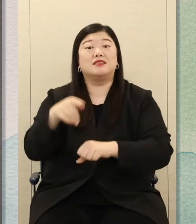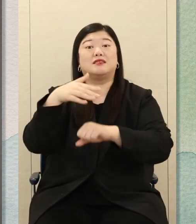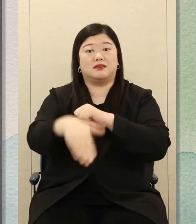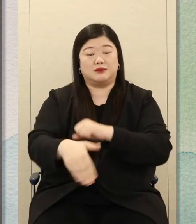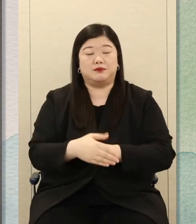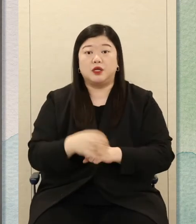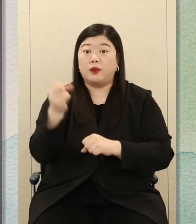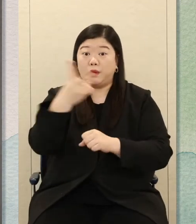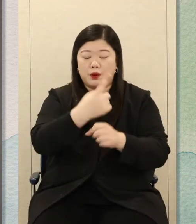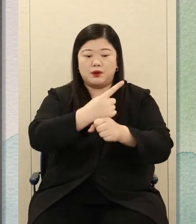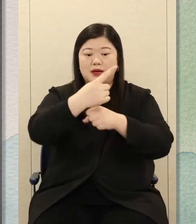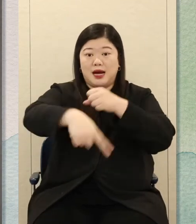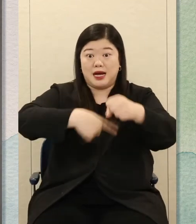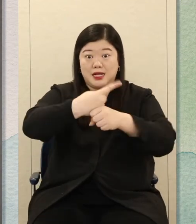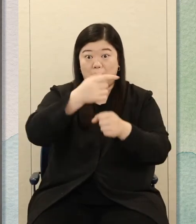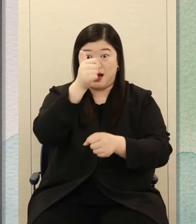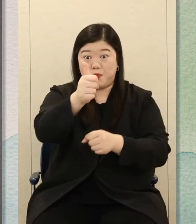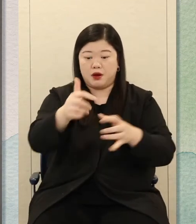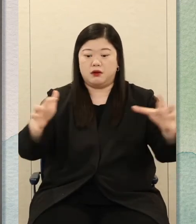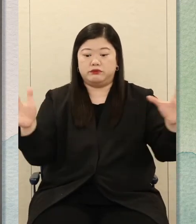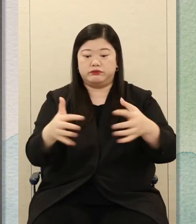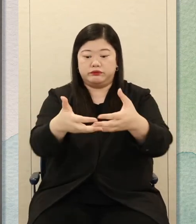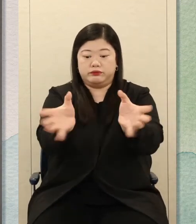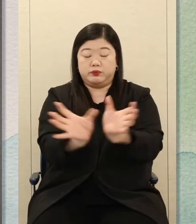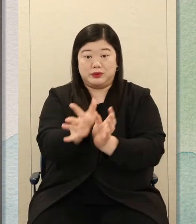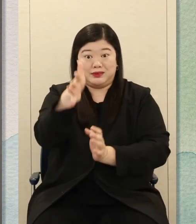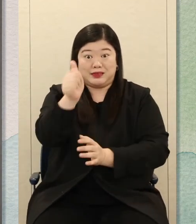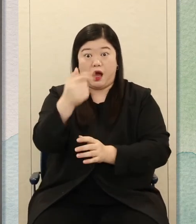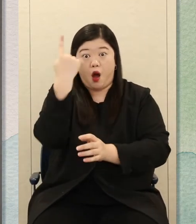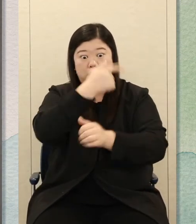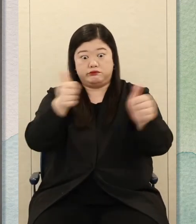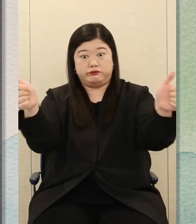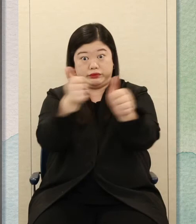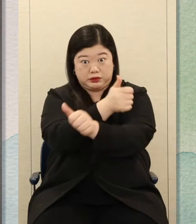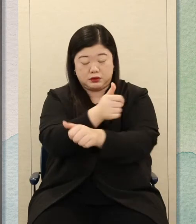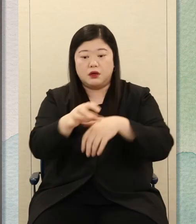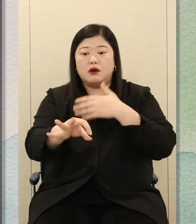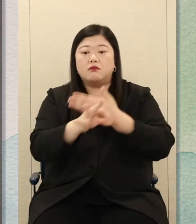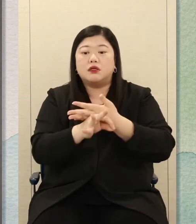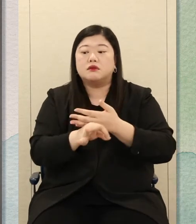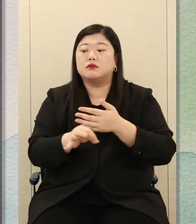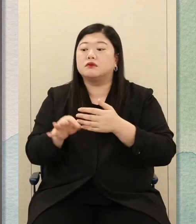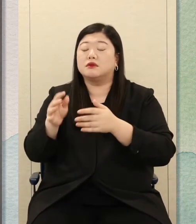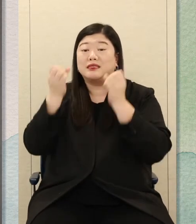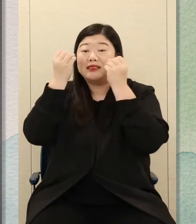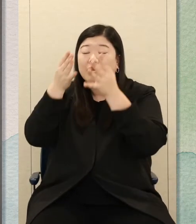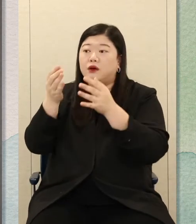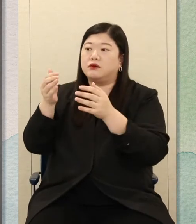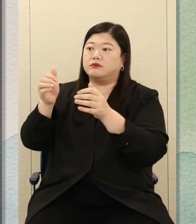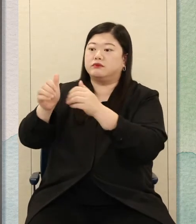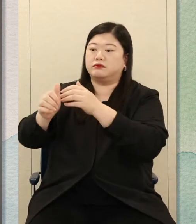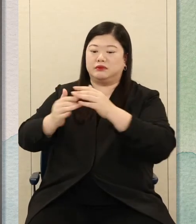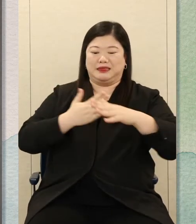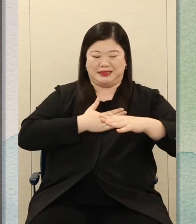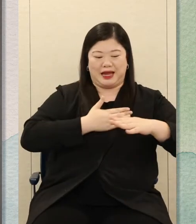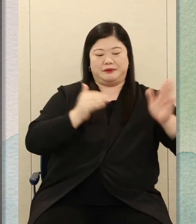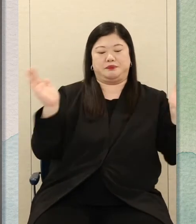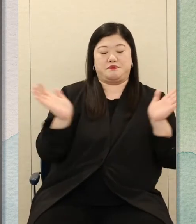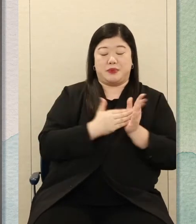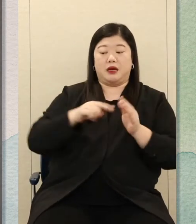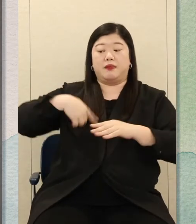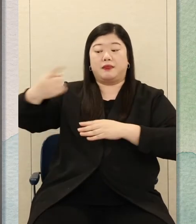바뀔 때 필요한 규칙이 추가될 게 있는지 아니면 뺄 게 있는지 이렇게 정해가지고 규칙을 계속 갱신해가는